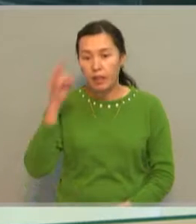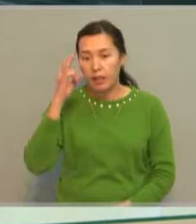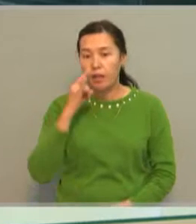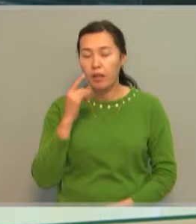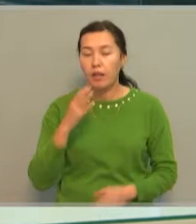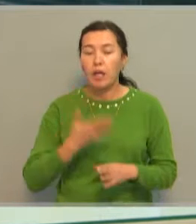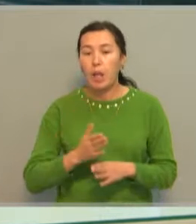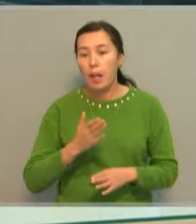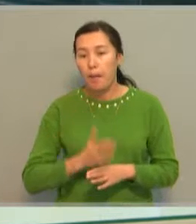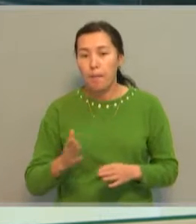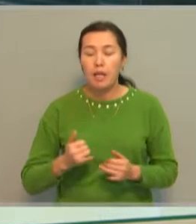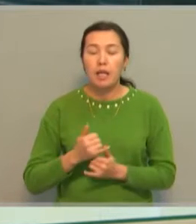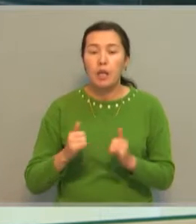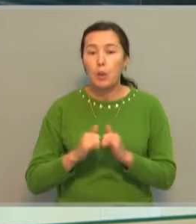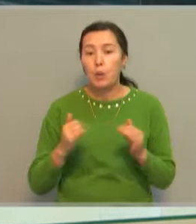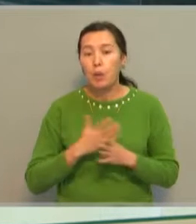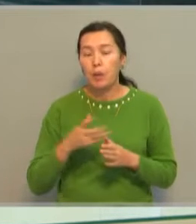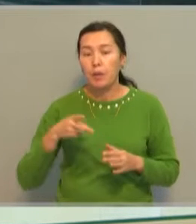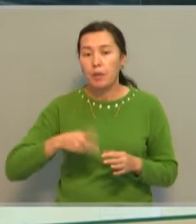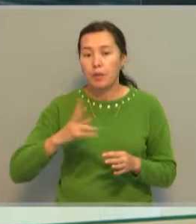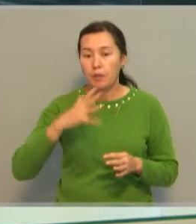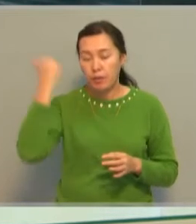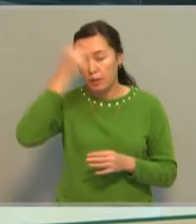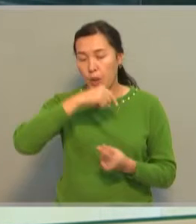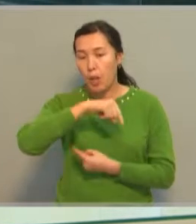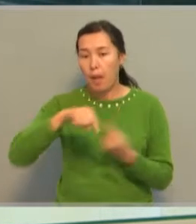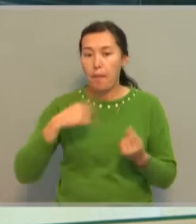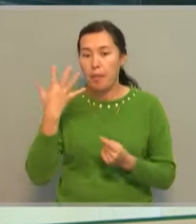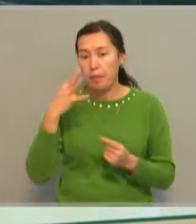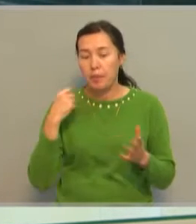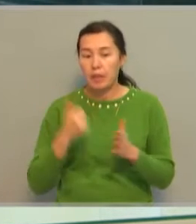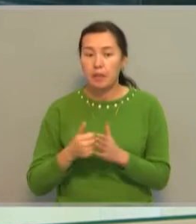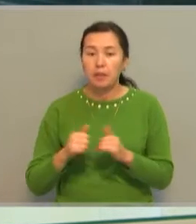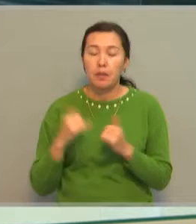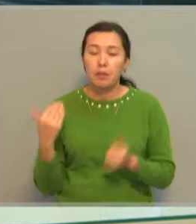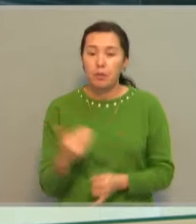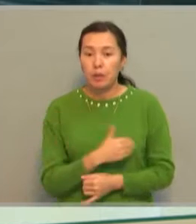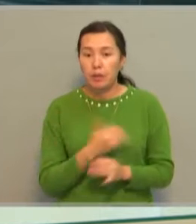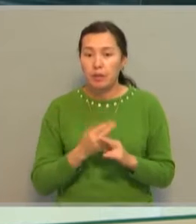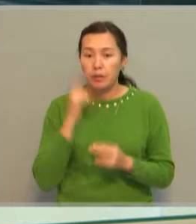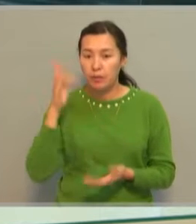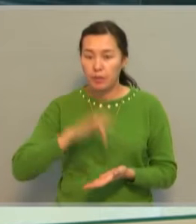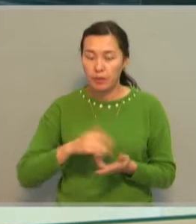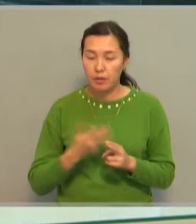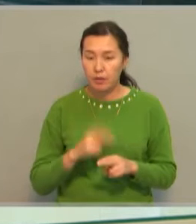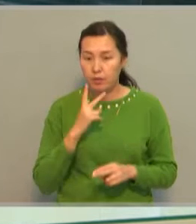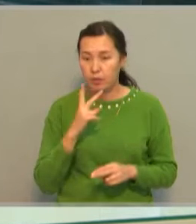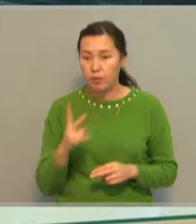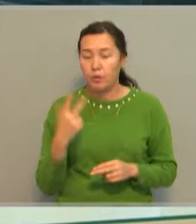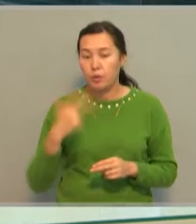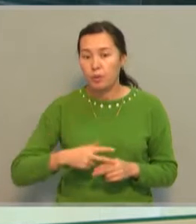Қазақстандағы шағын және орта бизнестің үлесін 2050 жылы 50%-ға жеткізу межеленген. Бүгінгі таңда Шымкентте бұл